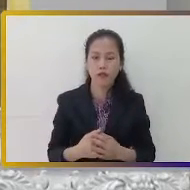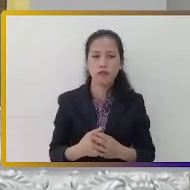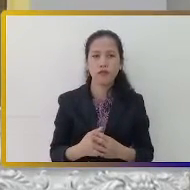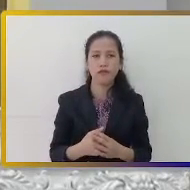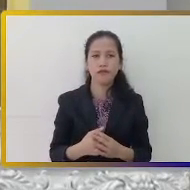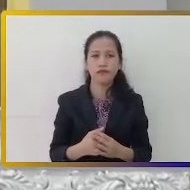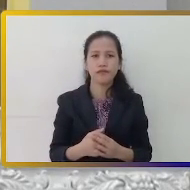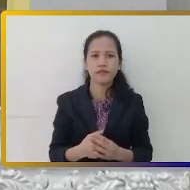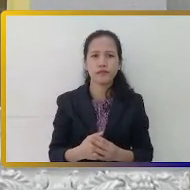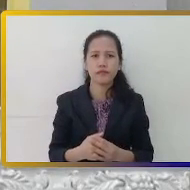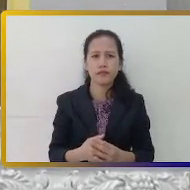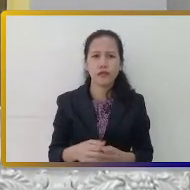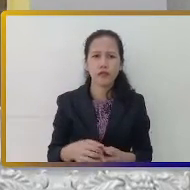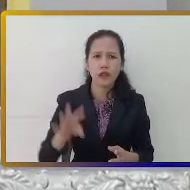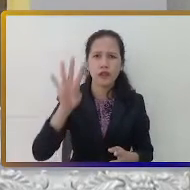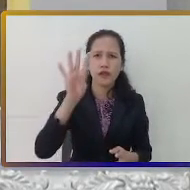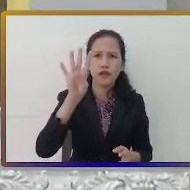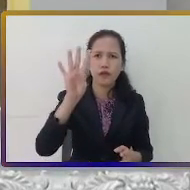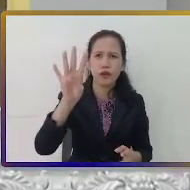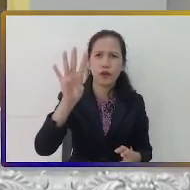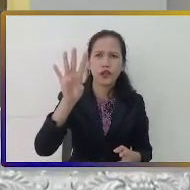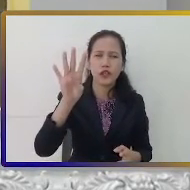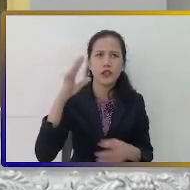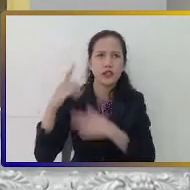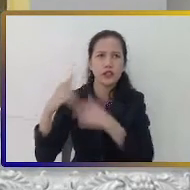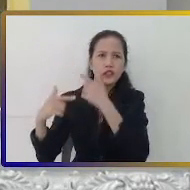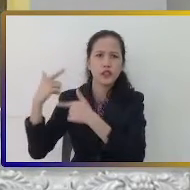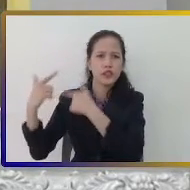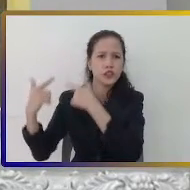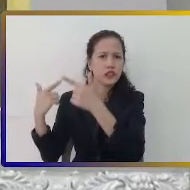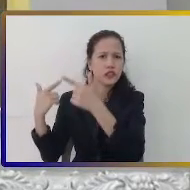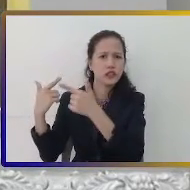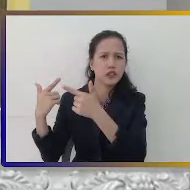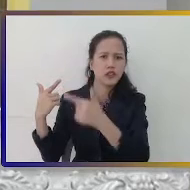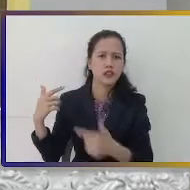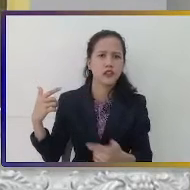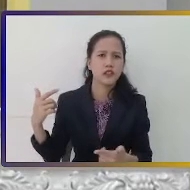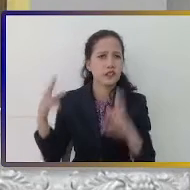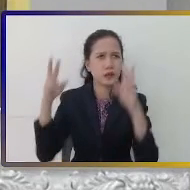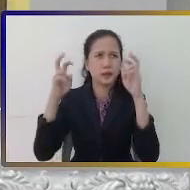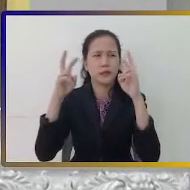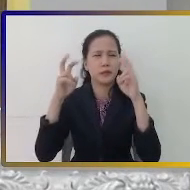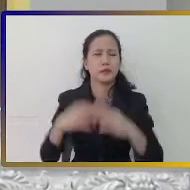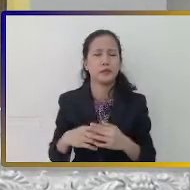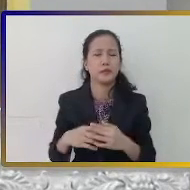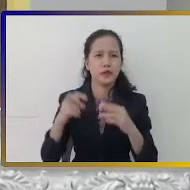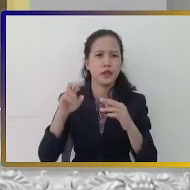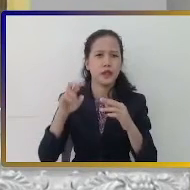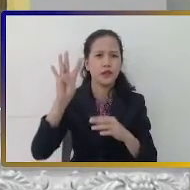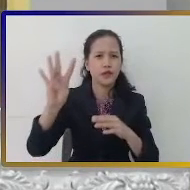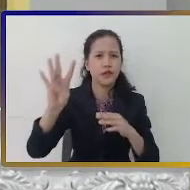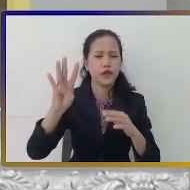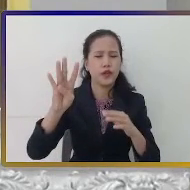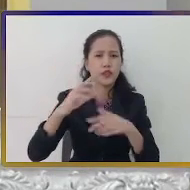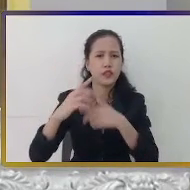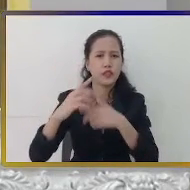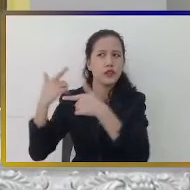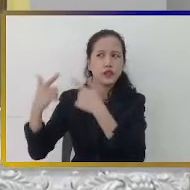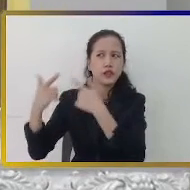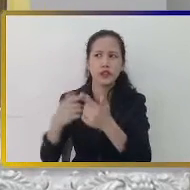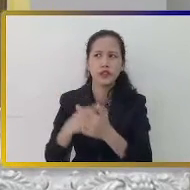natin. Yung four generations fade. I think nakita niyo po ito eh. yung four generations failed, ito po